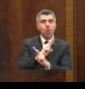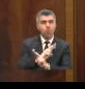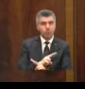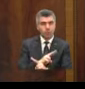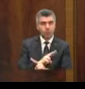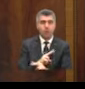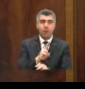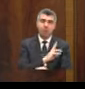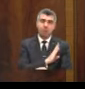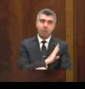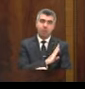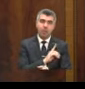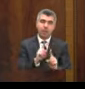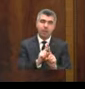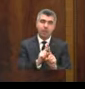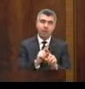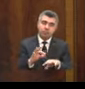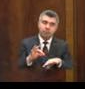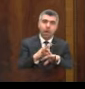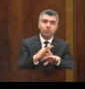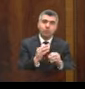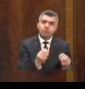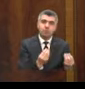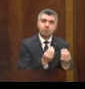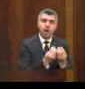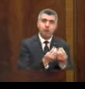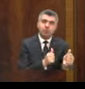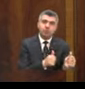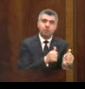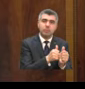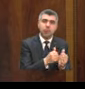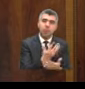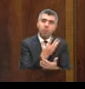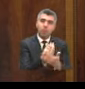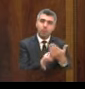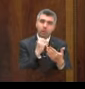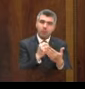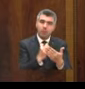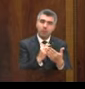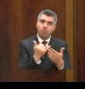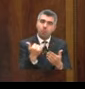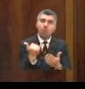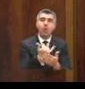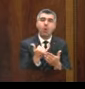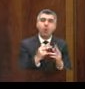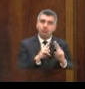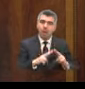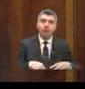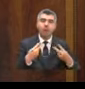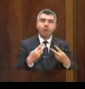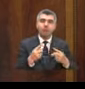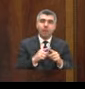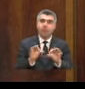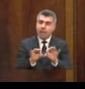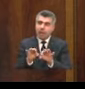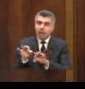الزوج الفرصة باش يساند الزوجة ديالو ويساند الأبناء ديالو في ديك المرحلة المهمة في حياتهم، تعرفوا تكونوا فيها